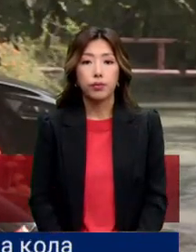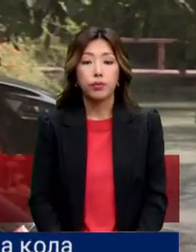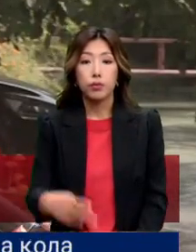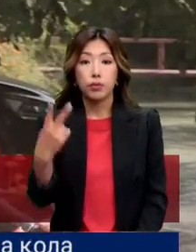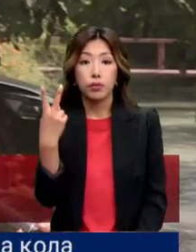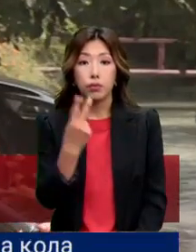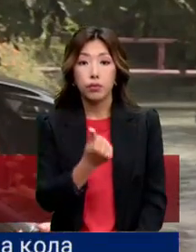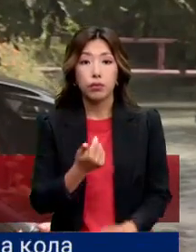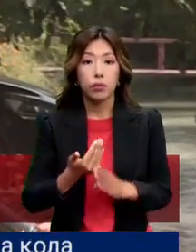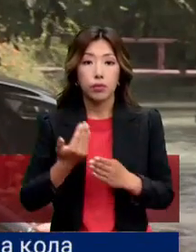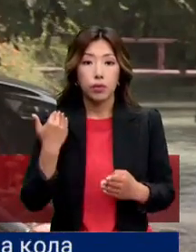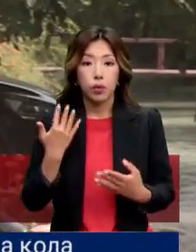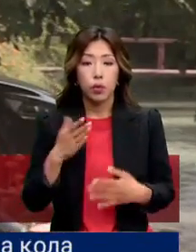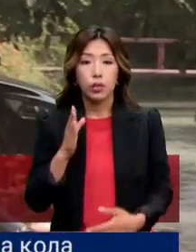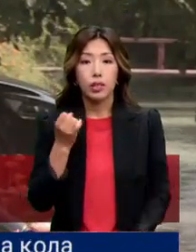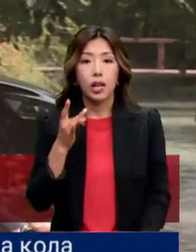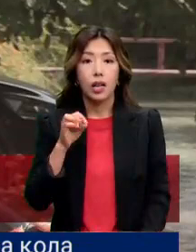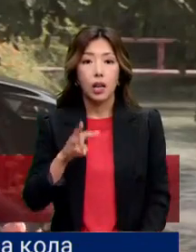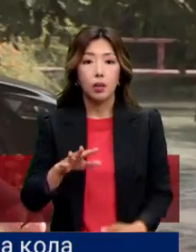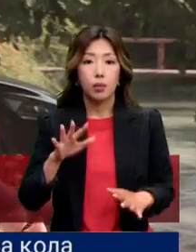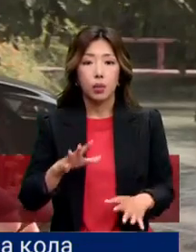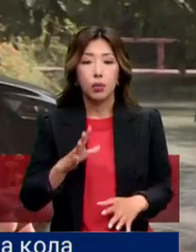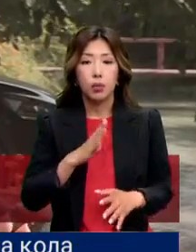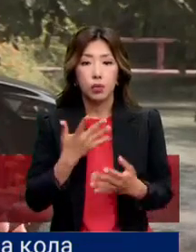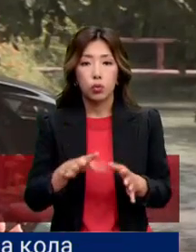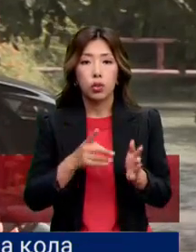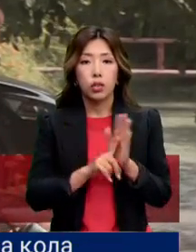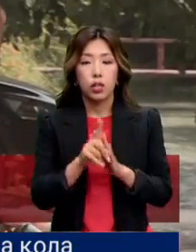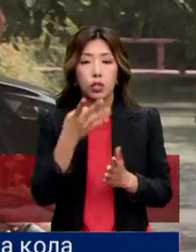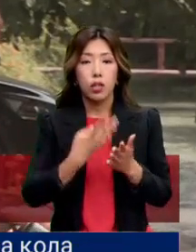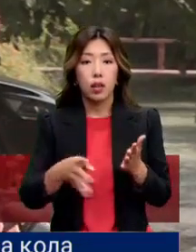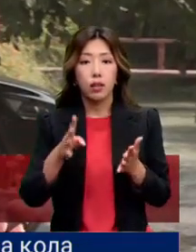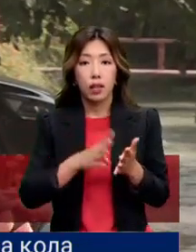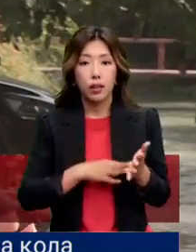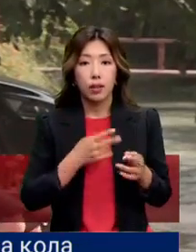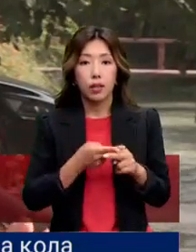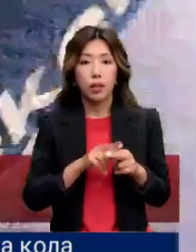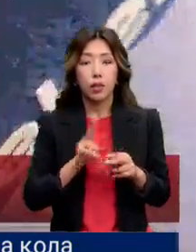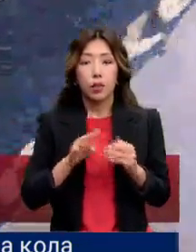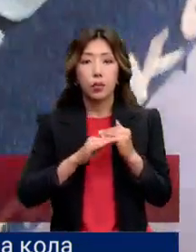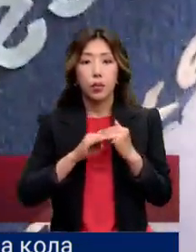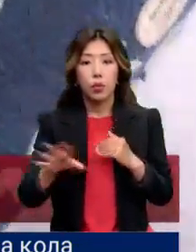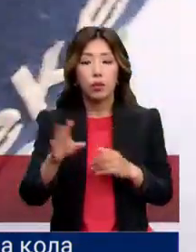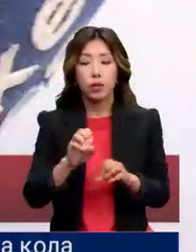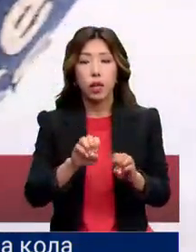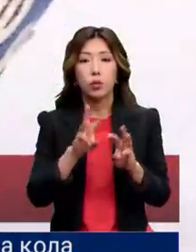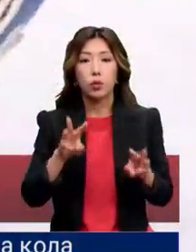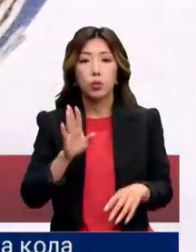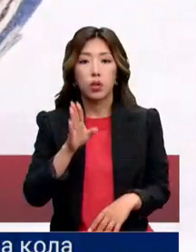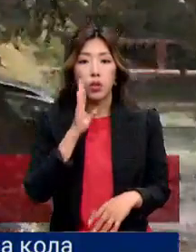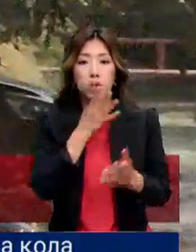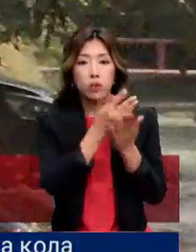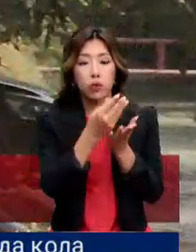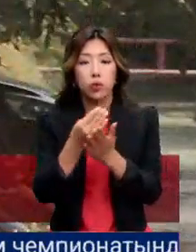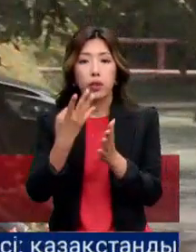2 недели назад Сайрамским водхозом был составлен график, и крестьянские хозяйства были обеспечиваться водой по